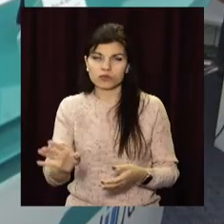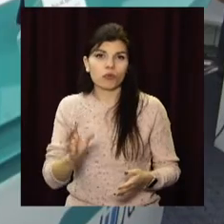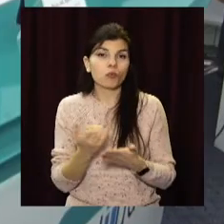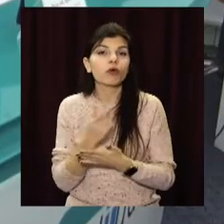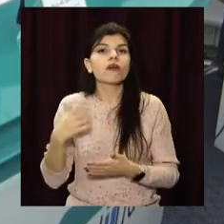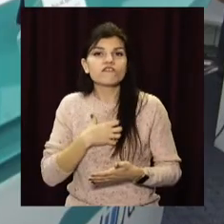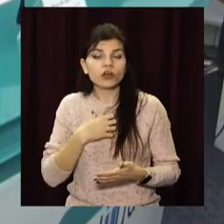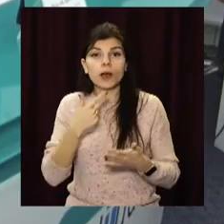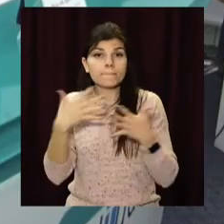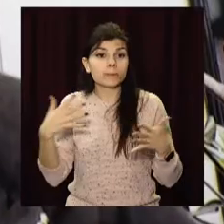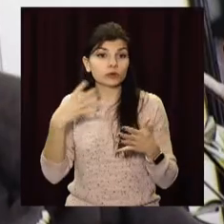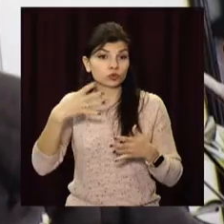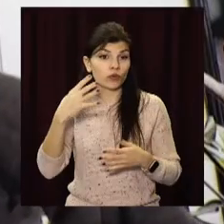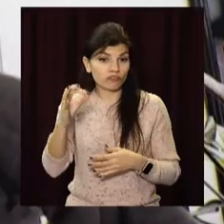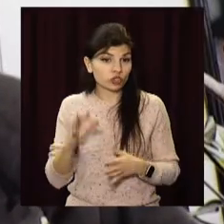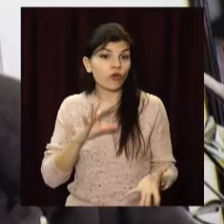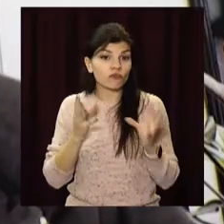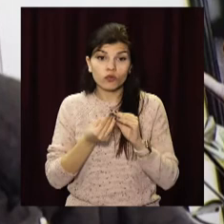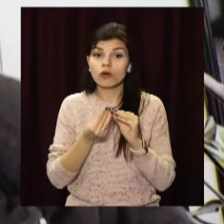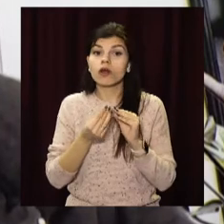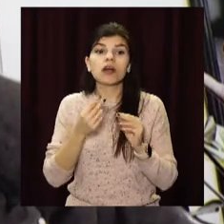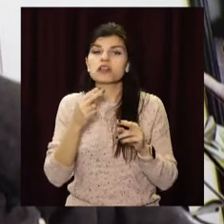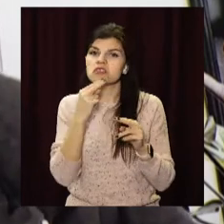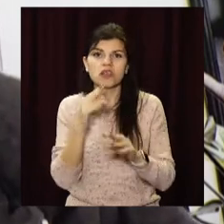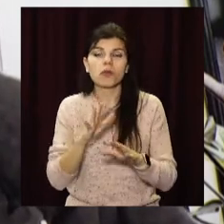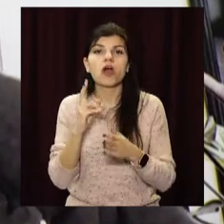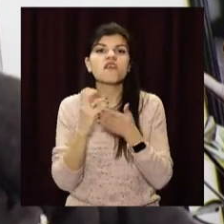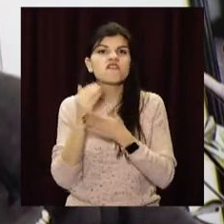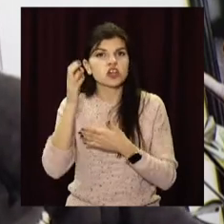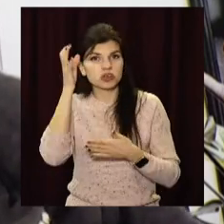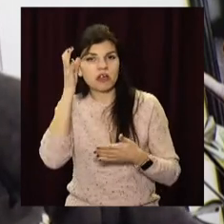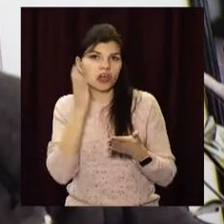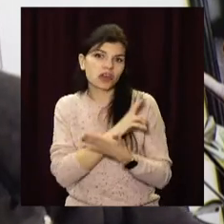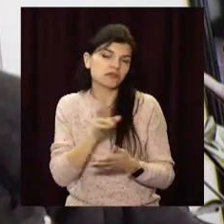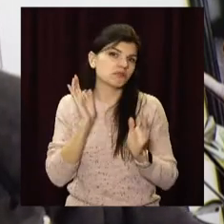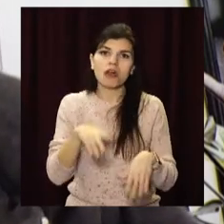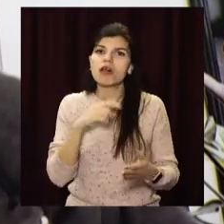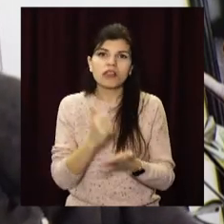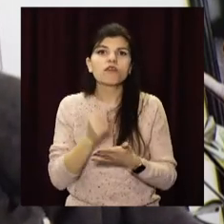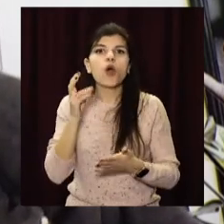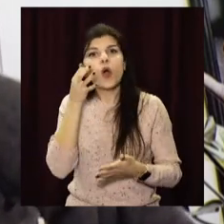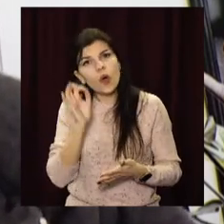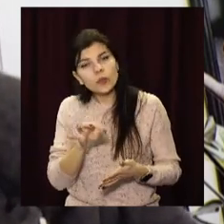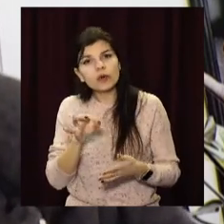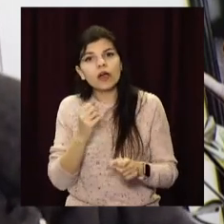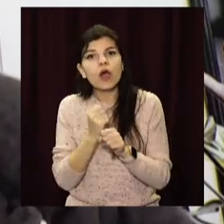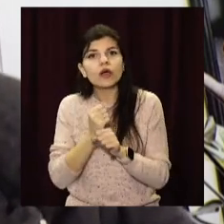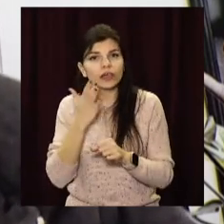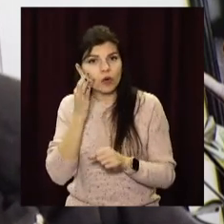кандидатів. Близько 40% взагалі не зважають увагу на вищу освіту, тому що головне – це досвід або